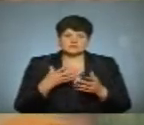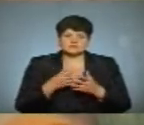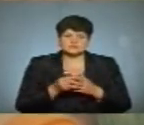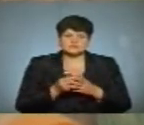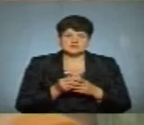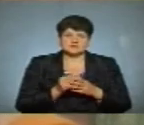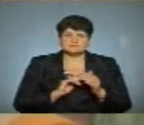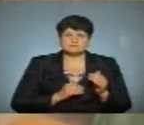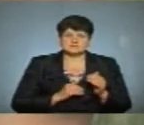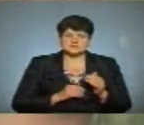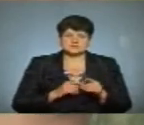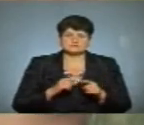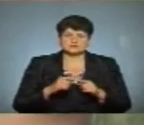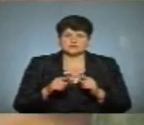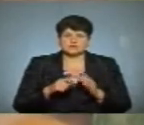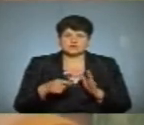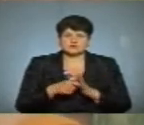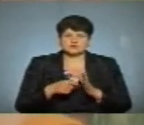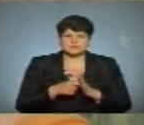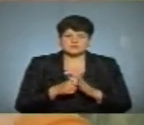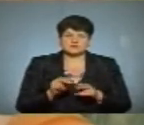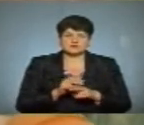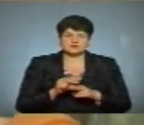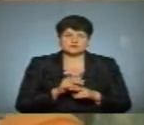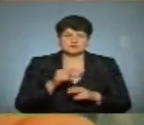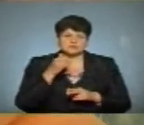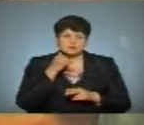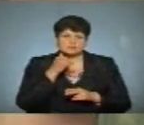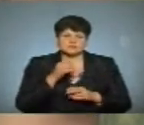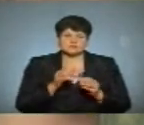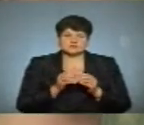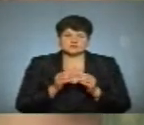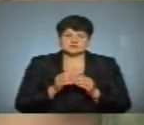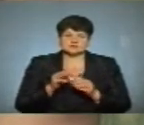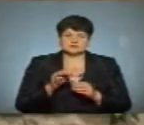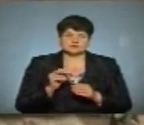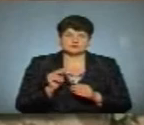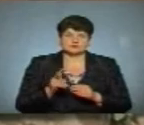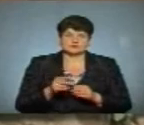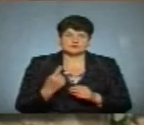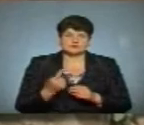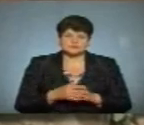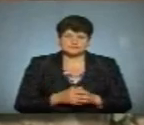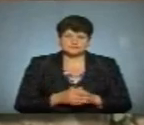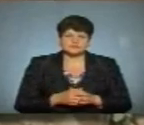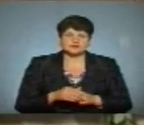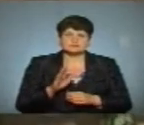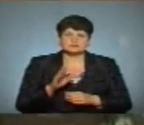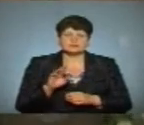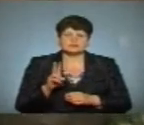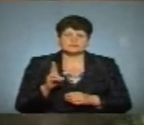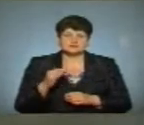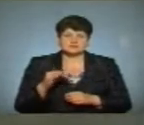мережу швидкого харчування і ремонту телефонів по 10 точок в області. Володимир Яворський